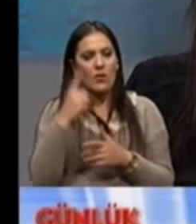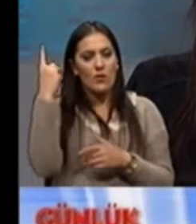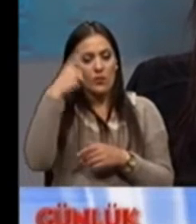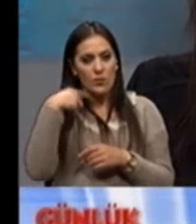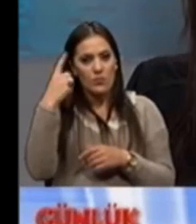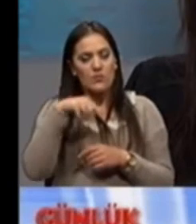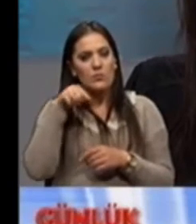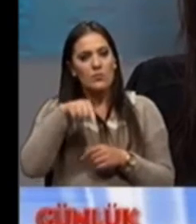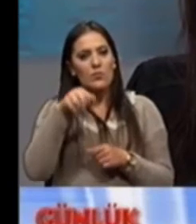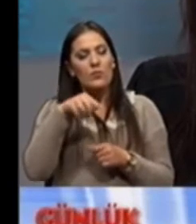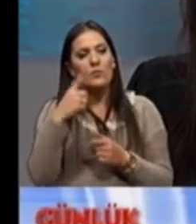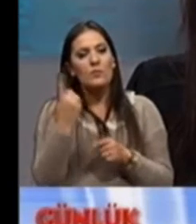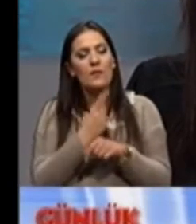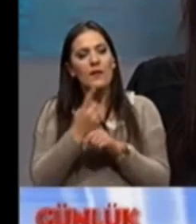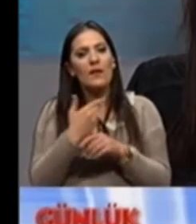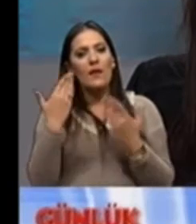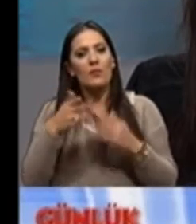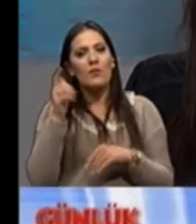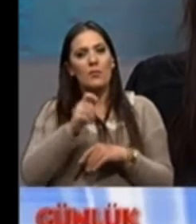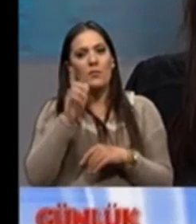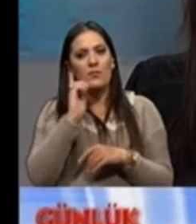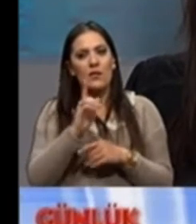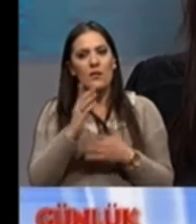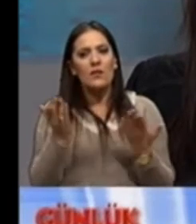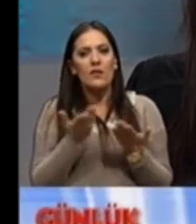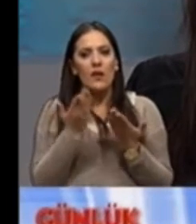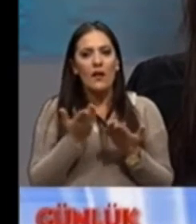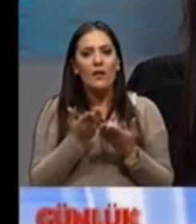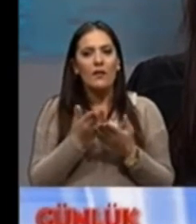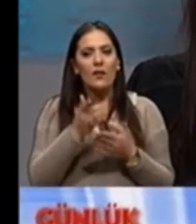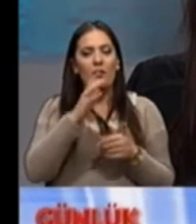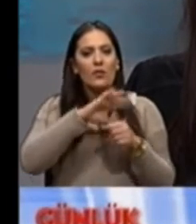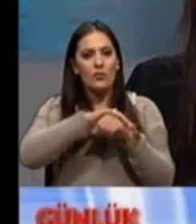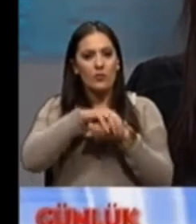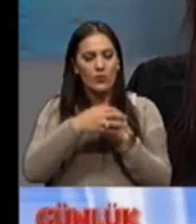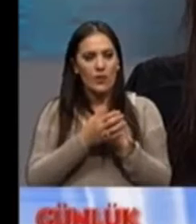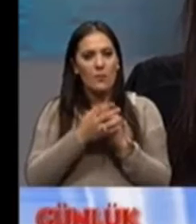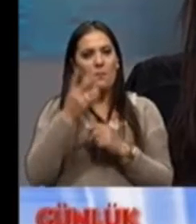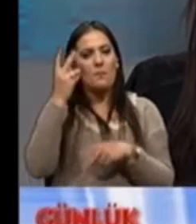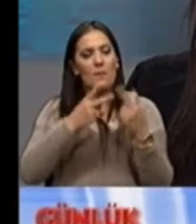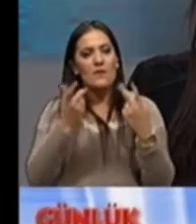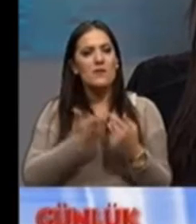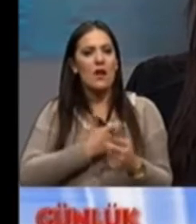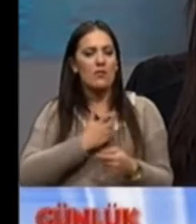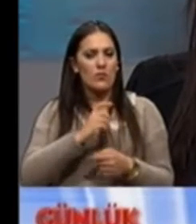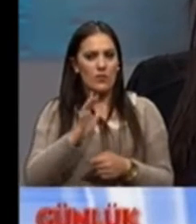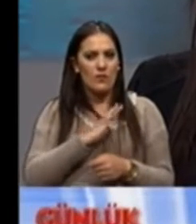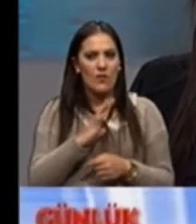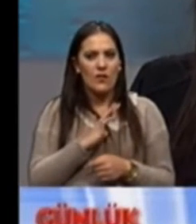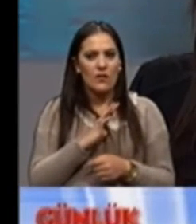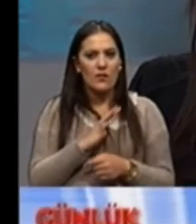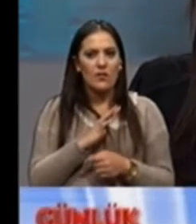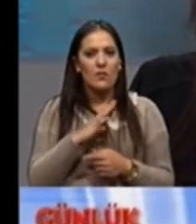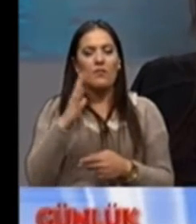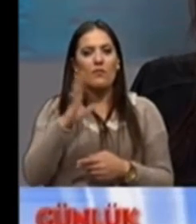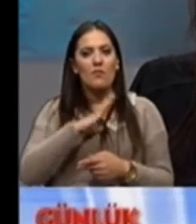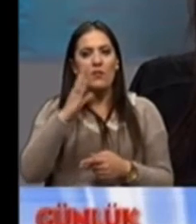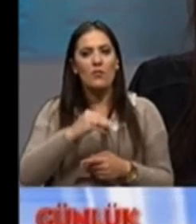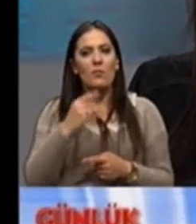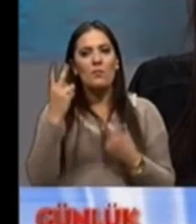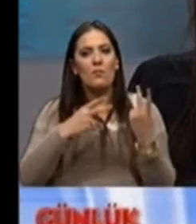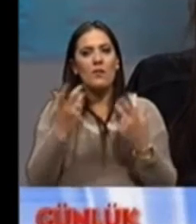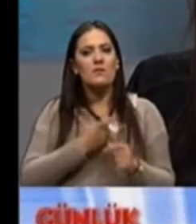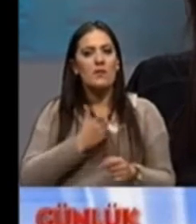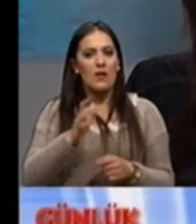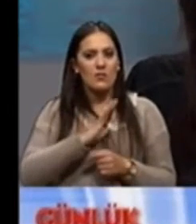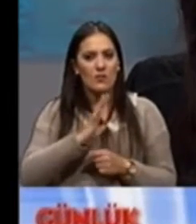için bunu bir kere kabul etmemiz lazım. Yani dünyanın bazı kanunları var. Yani var olmanın bazı kanunları